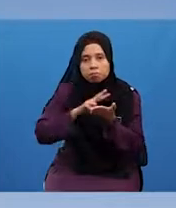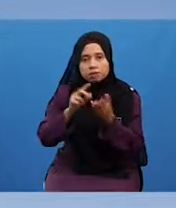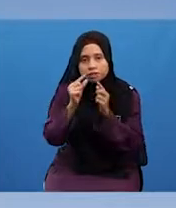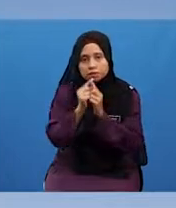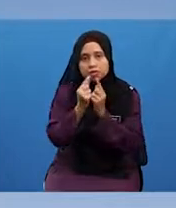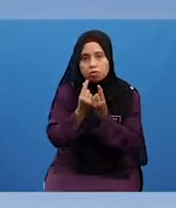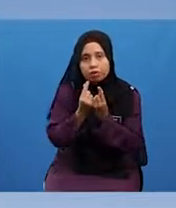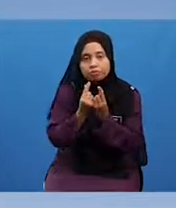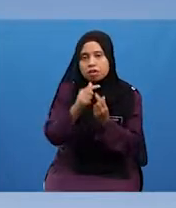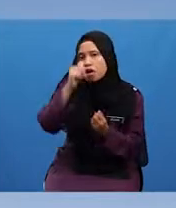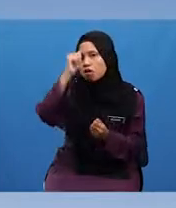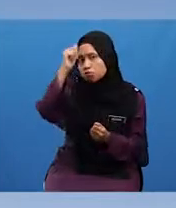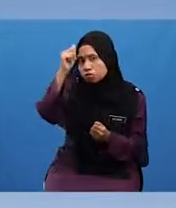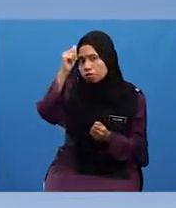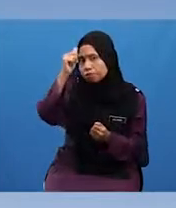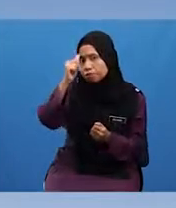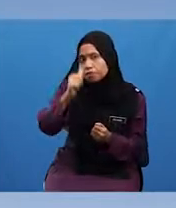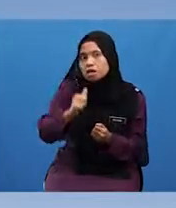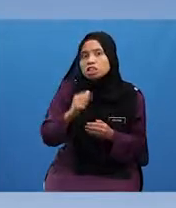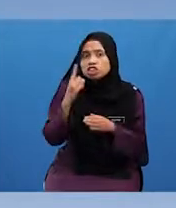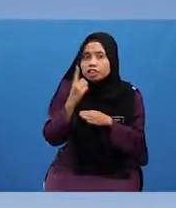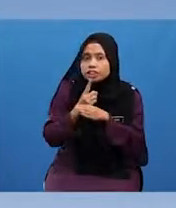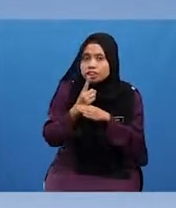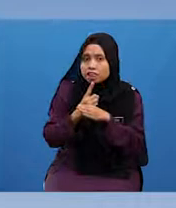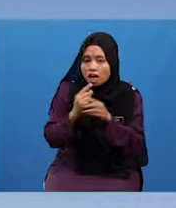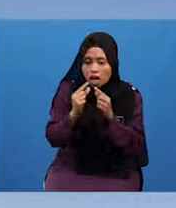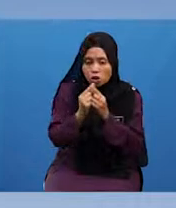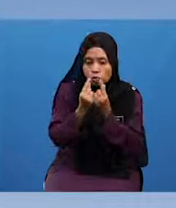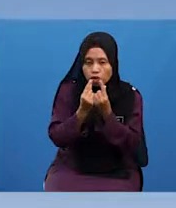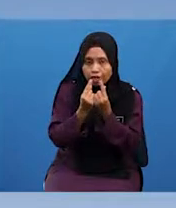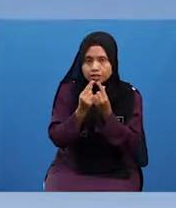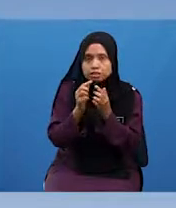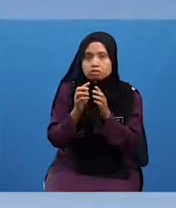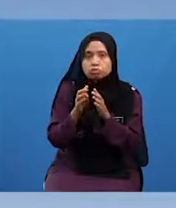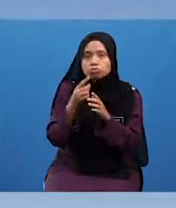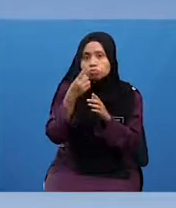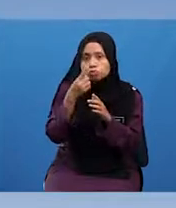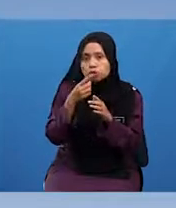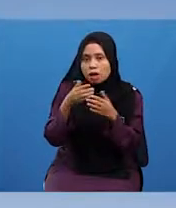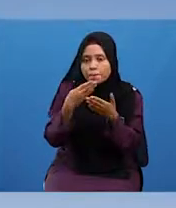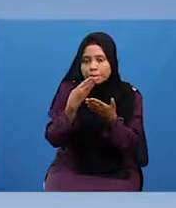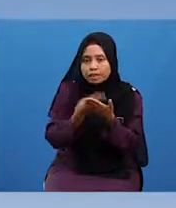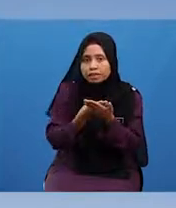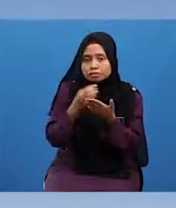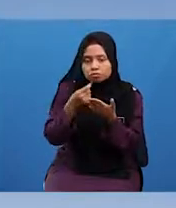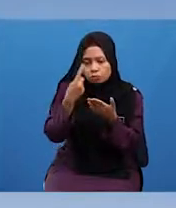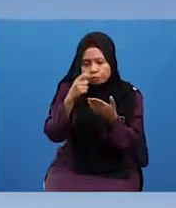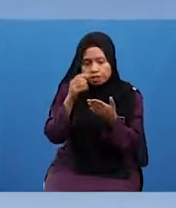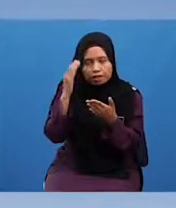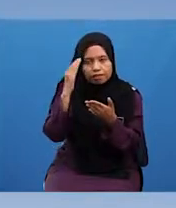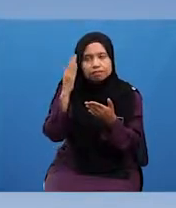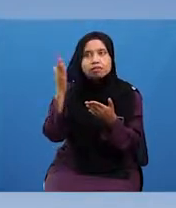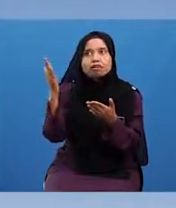Al-Quran. Allah Subhanahu Wa Ta'ala menjadikan Al-Quran sebagai mukjizat yang dapat memberi